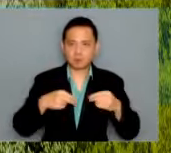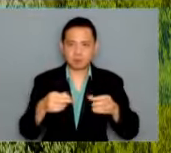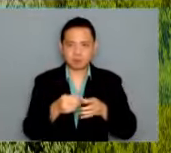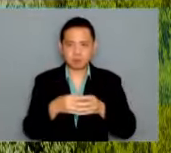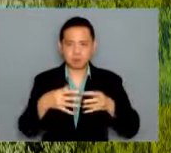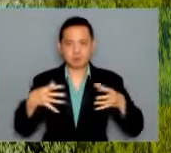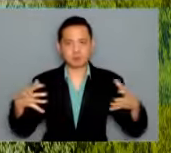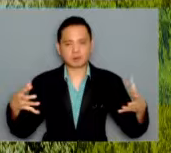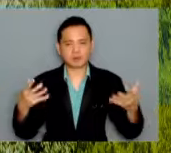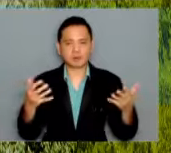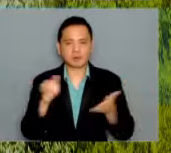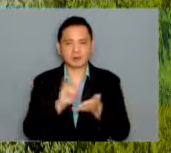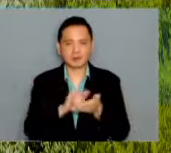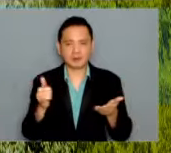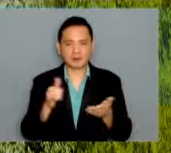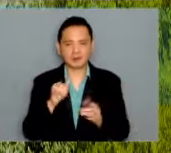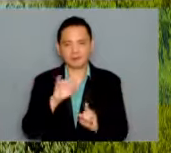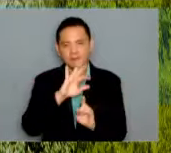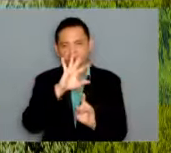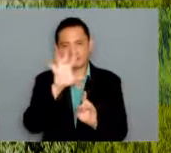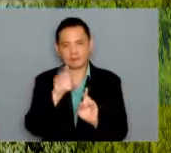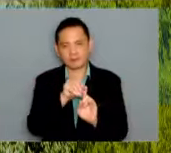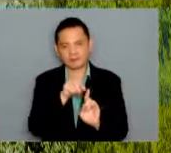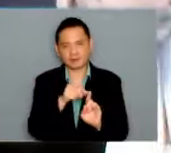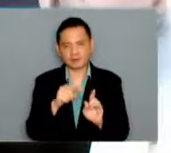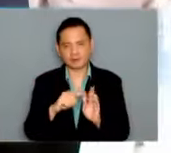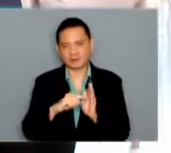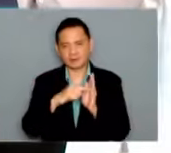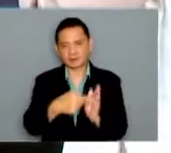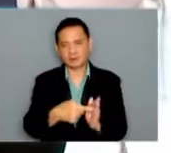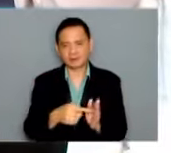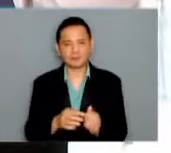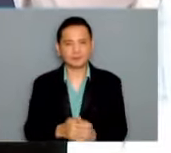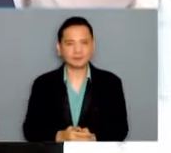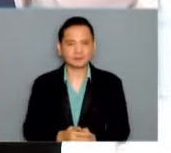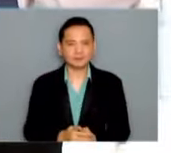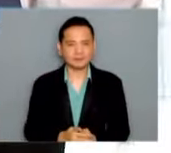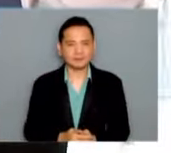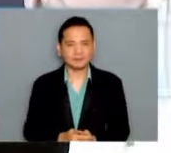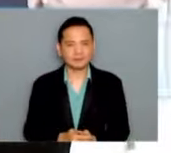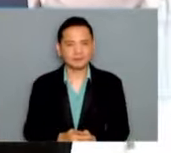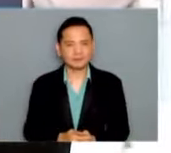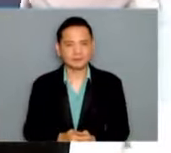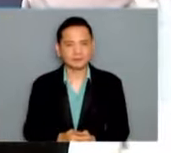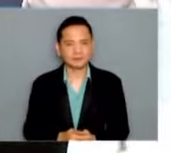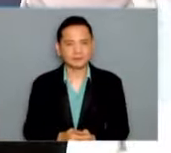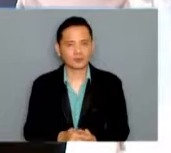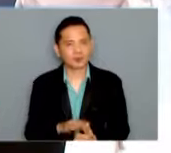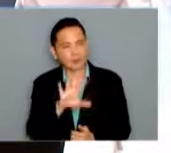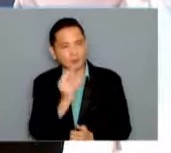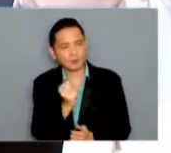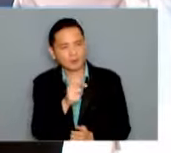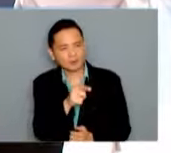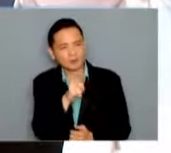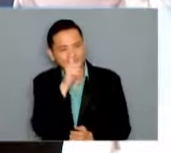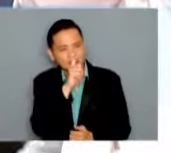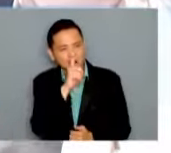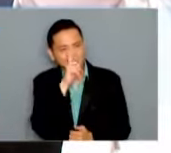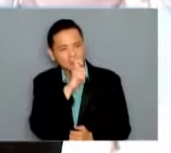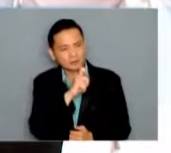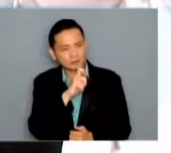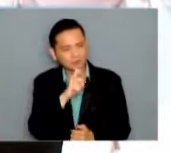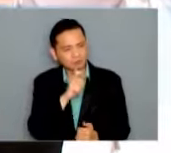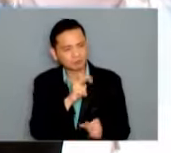dance. Pero sabi niyo nga, ma'am, 1940s pa kayo nagsimula. Pero kayo, ma'am, kailan kayo pumasok sa dance group? At ano yung naging pagbabago na doon